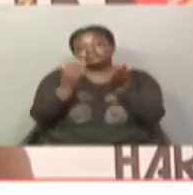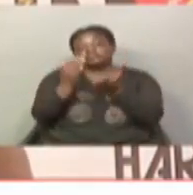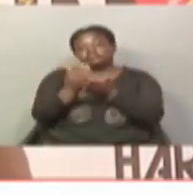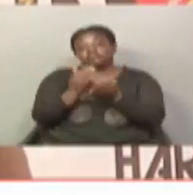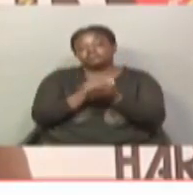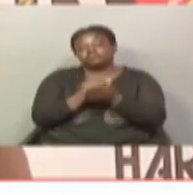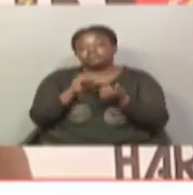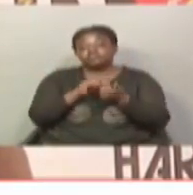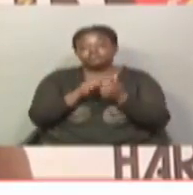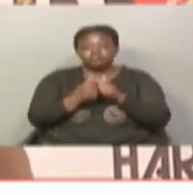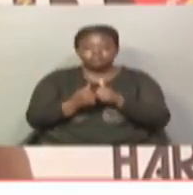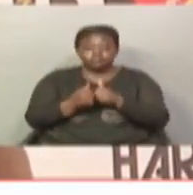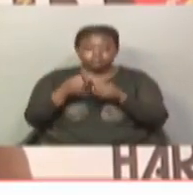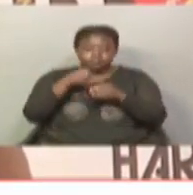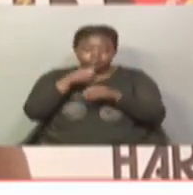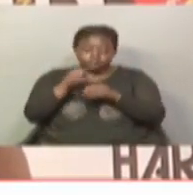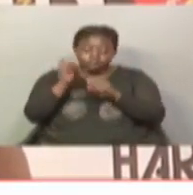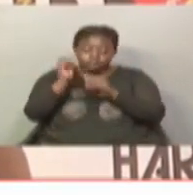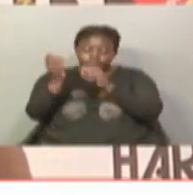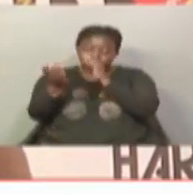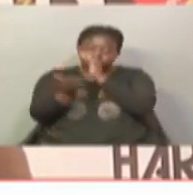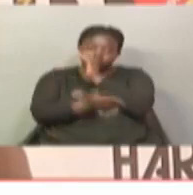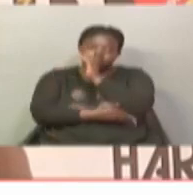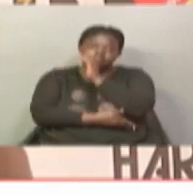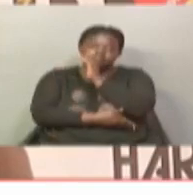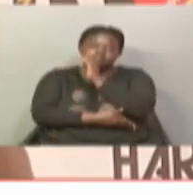challenges around harvesting,